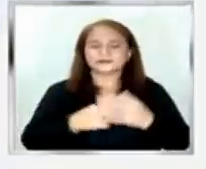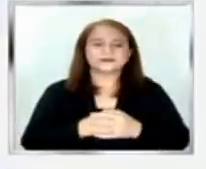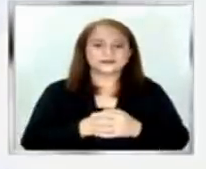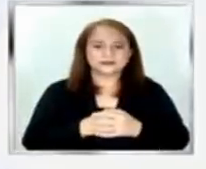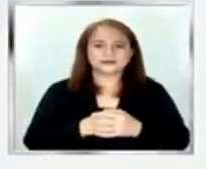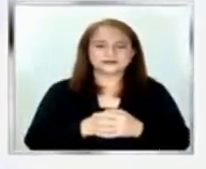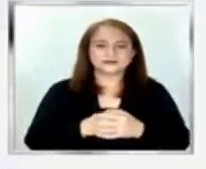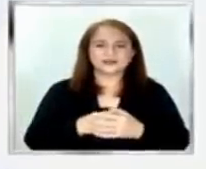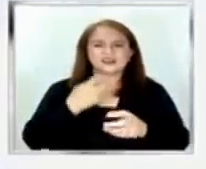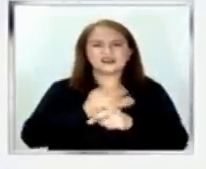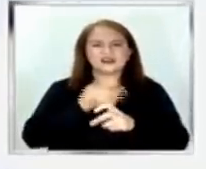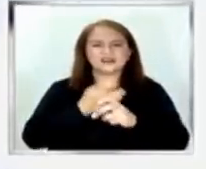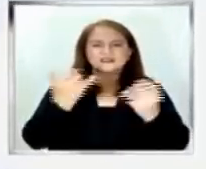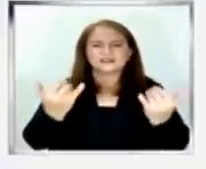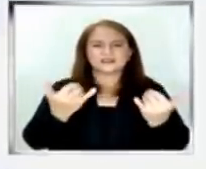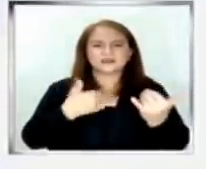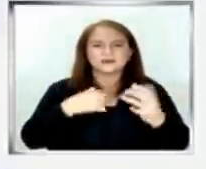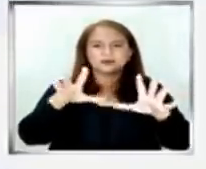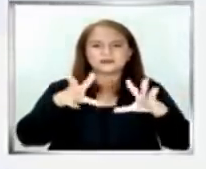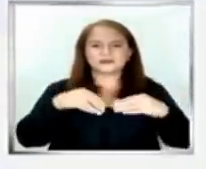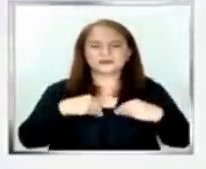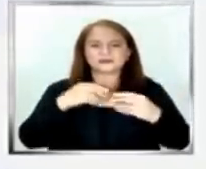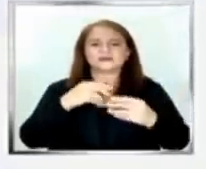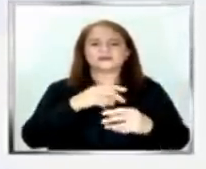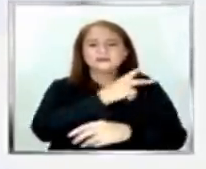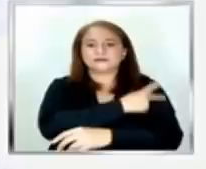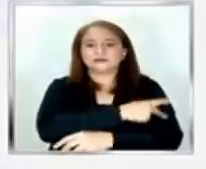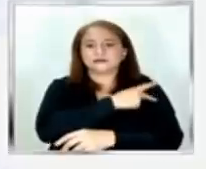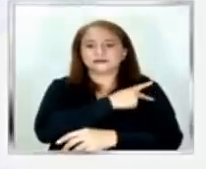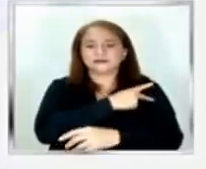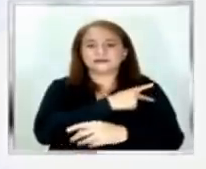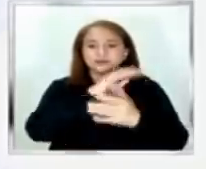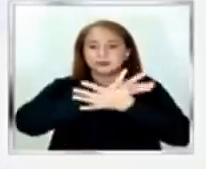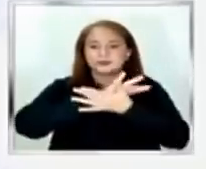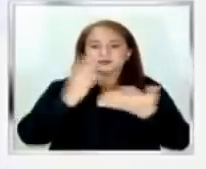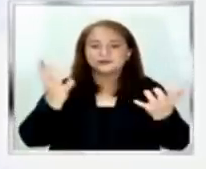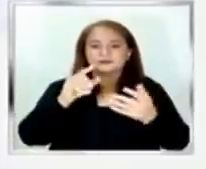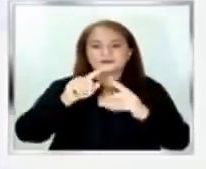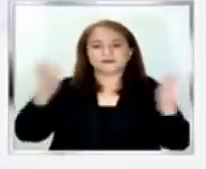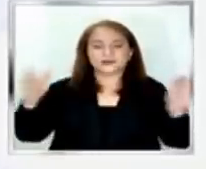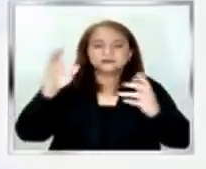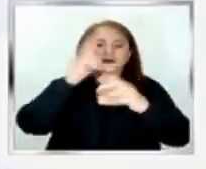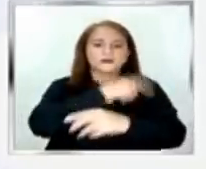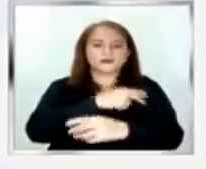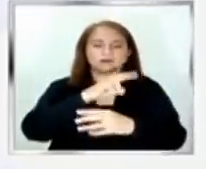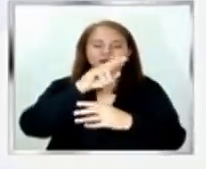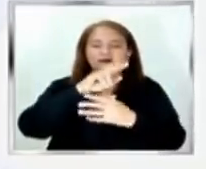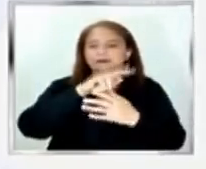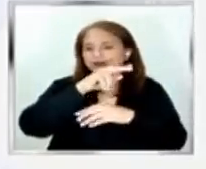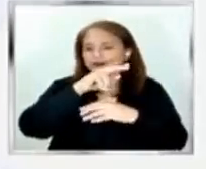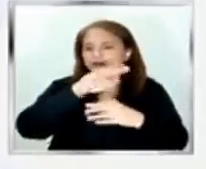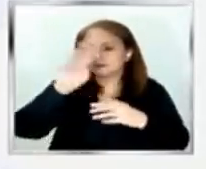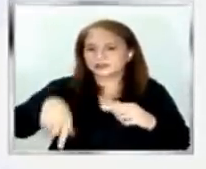Pahirapan po ng mag-admit ng COVID-19 patients sa ilang malalaking ospital sa Metro Manila. Sa St. Luke's Medical Center, umaabot na